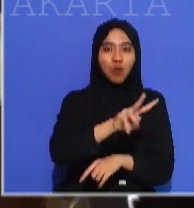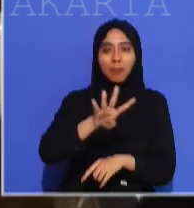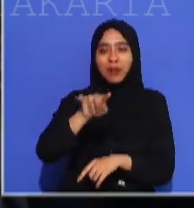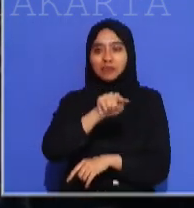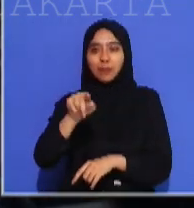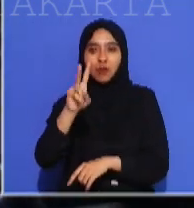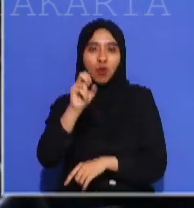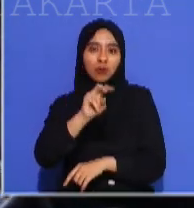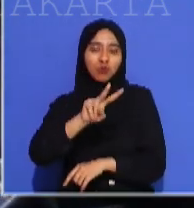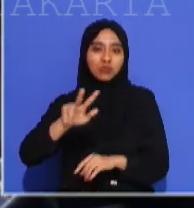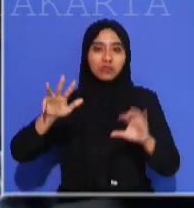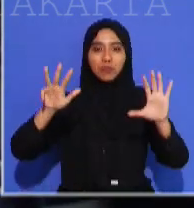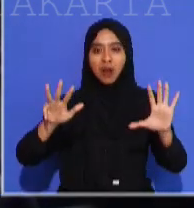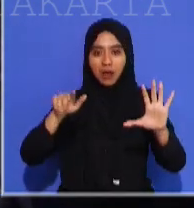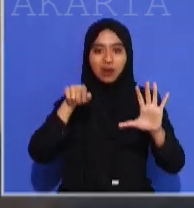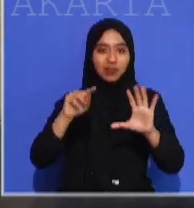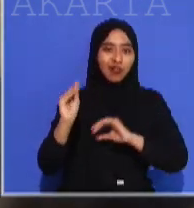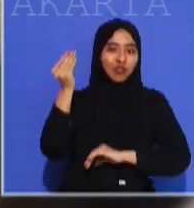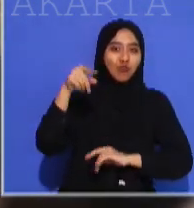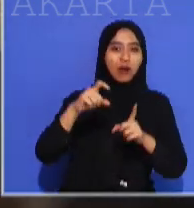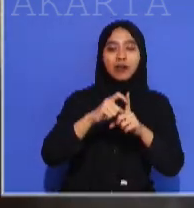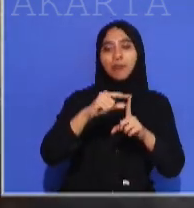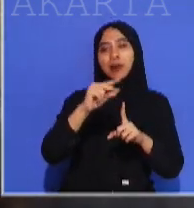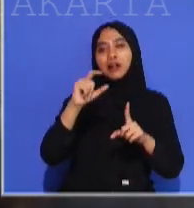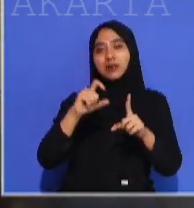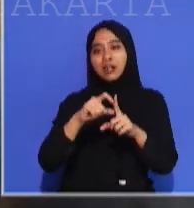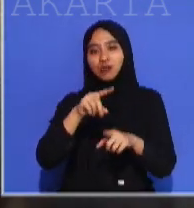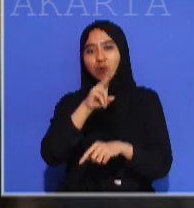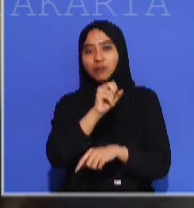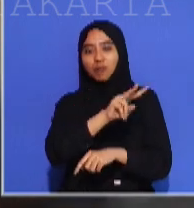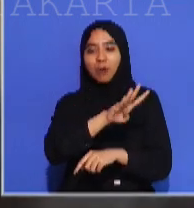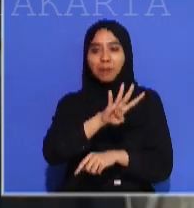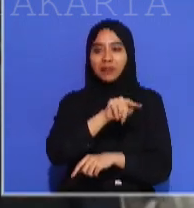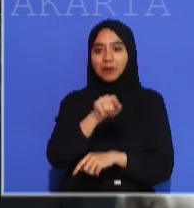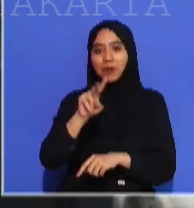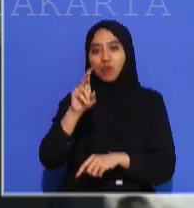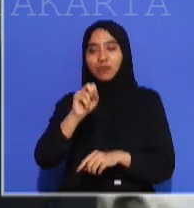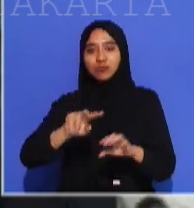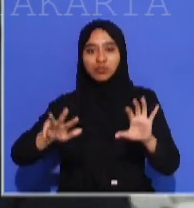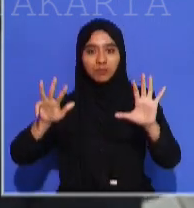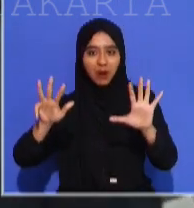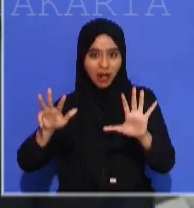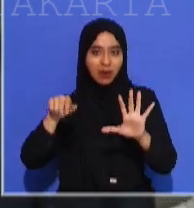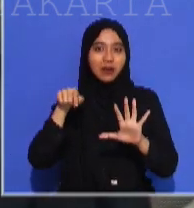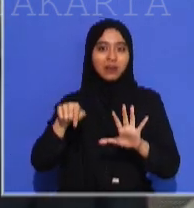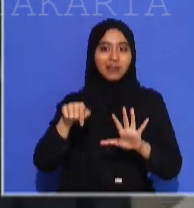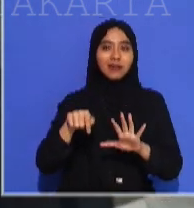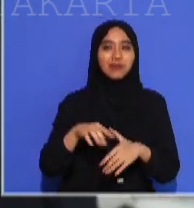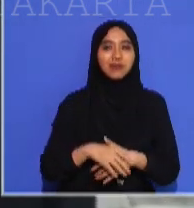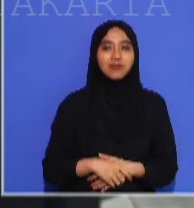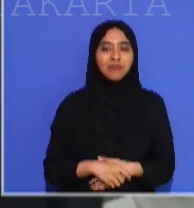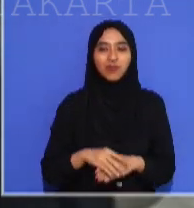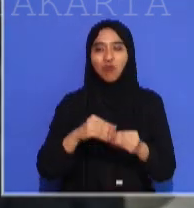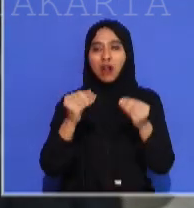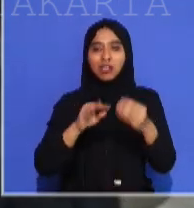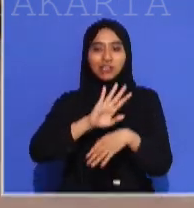2024-2029. Ketua DPRD DIY masa bakti 2024 hingga 2029 Nuryadi mengatakan bersama para wakilnya akan